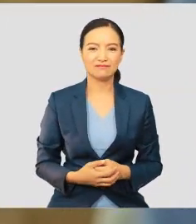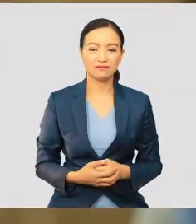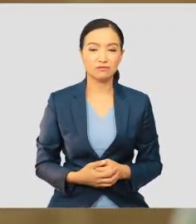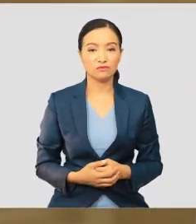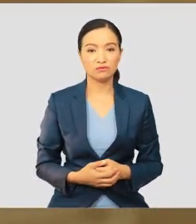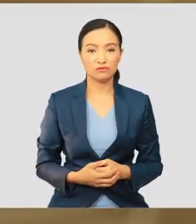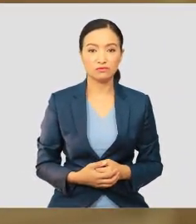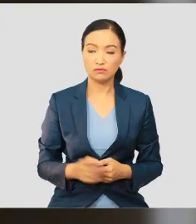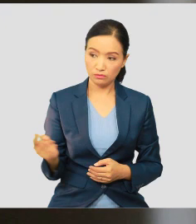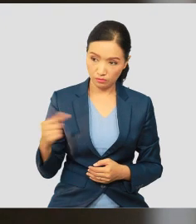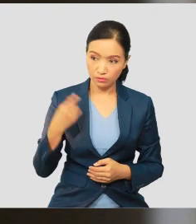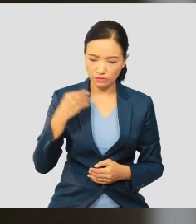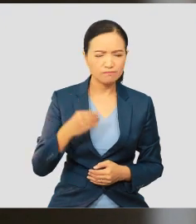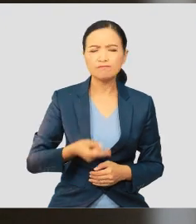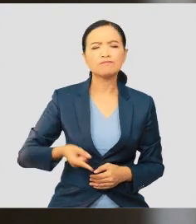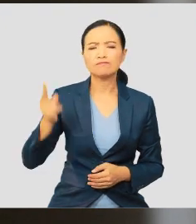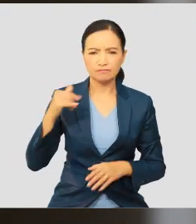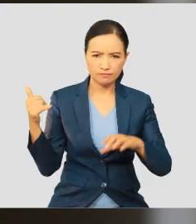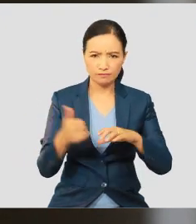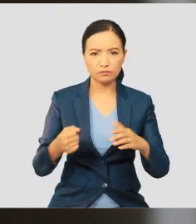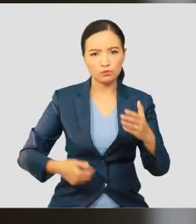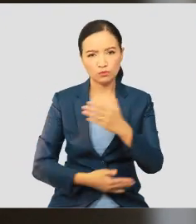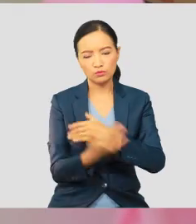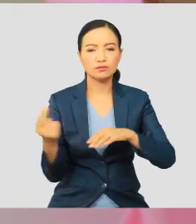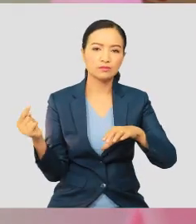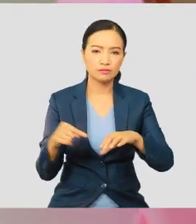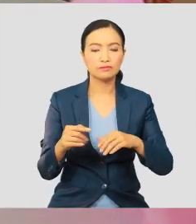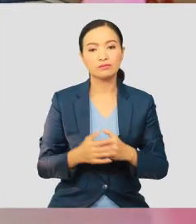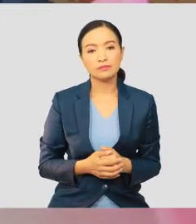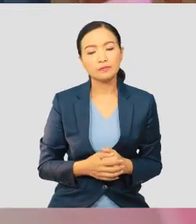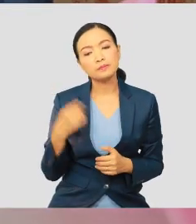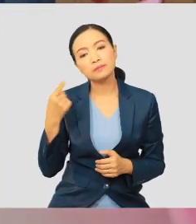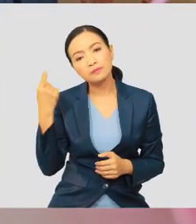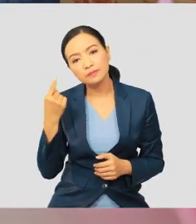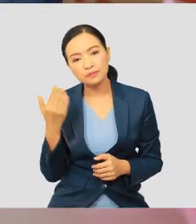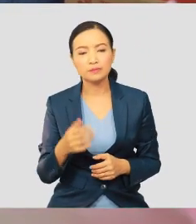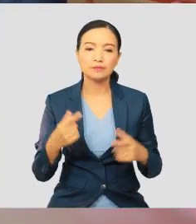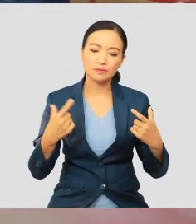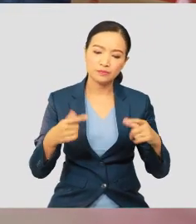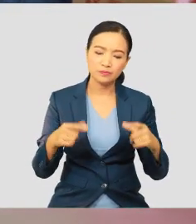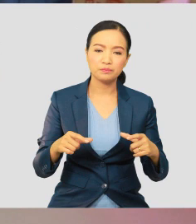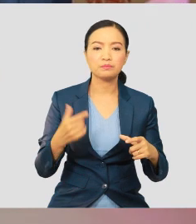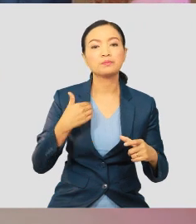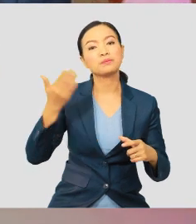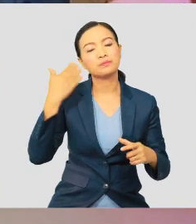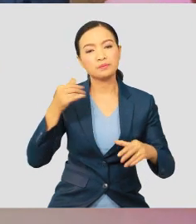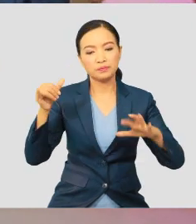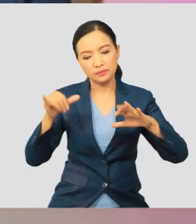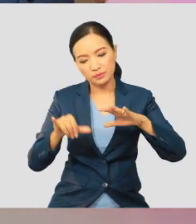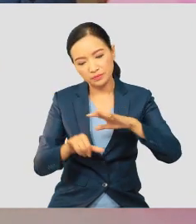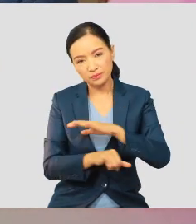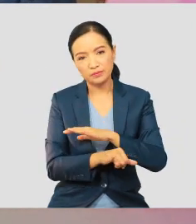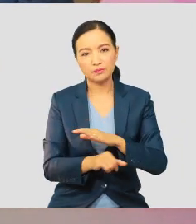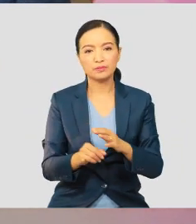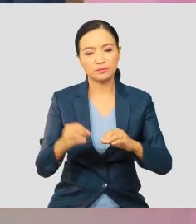่ย อ๋อองุ่นมาที่นี่บ่อยไหมครับ นานๆทีค่ะแล้วได้มีโอกาสก่อนนั้นก็คือองุ่นก็มาเที่ยวเอาคลิปวิดีโอตอนดำน้